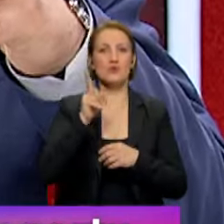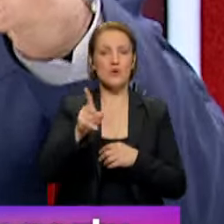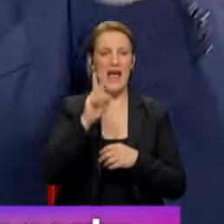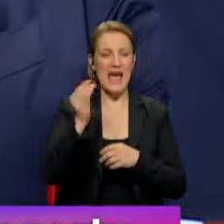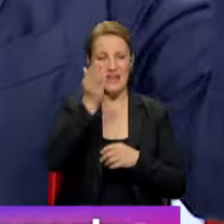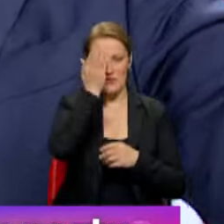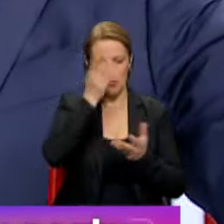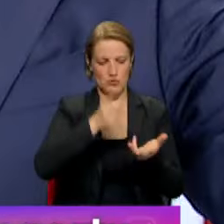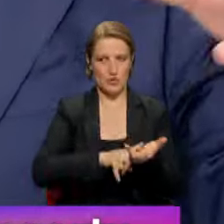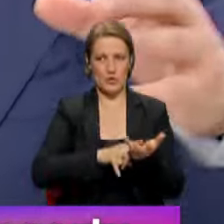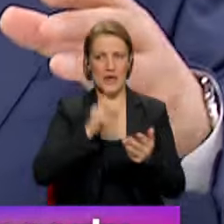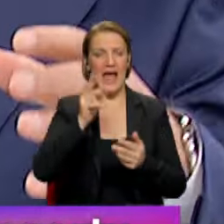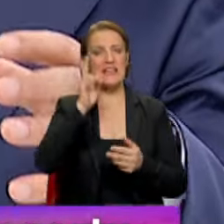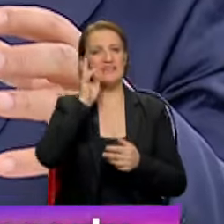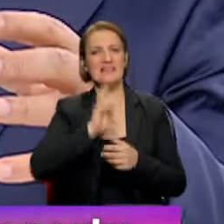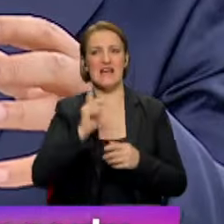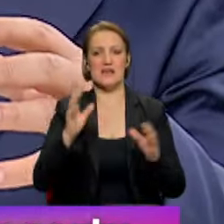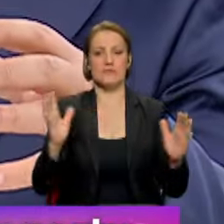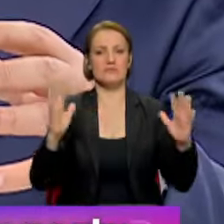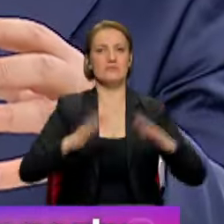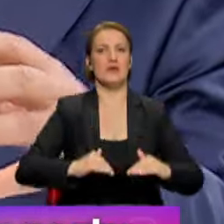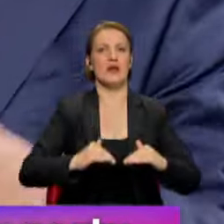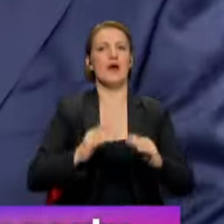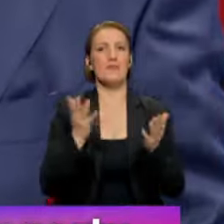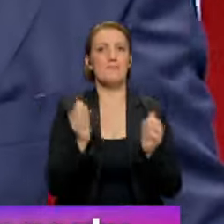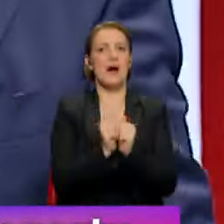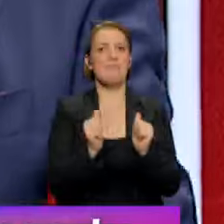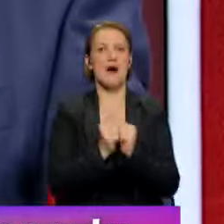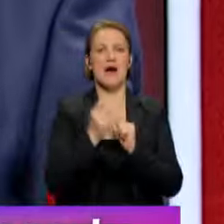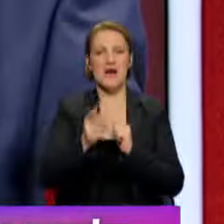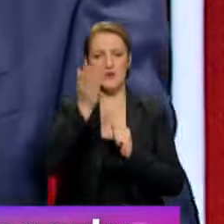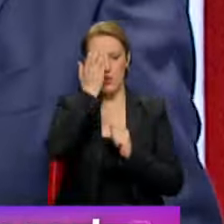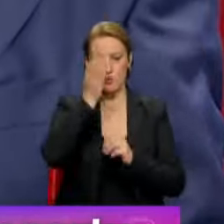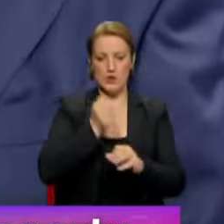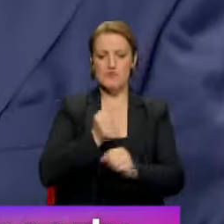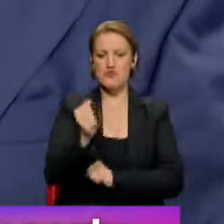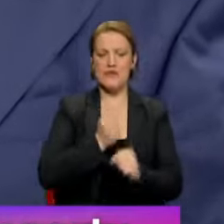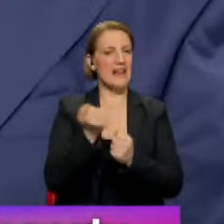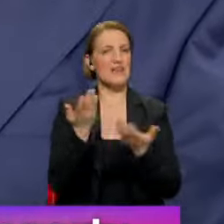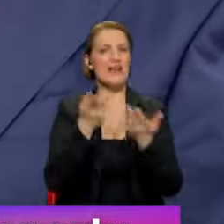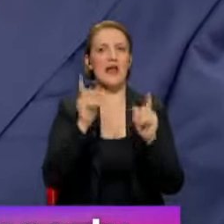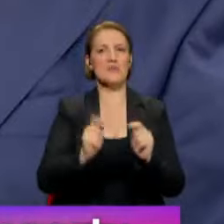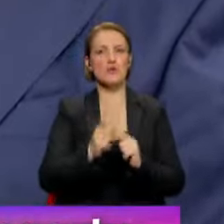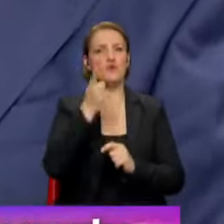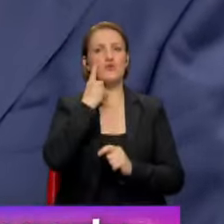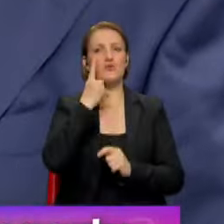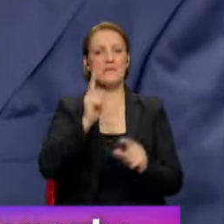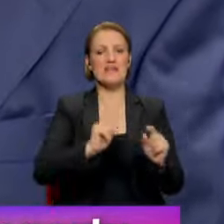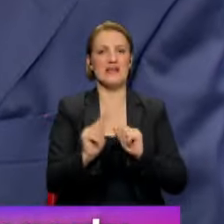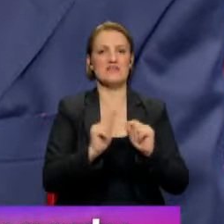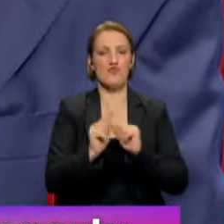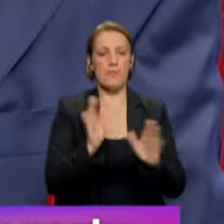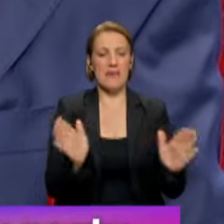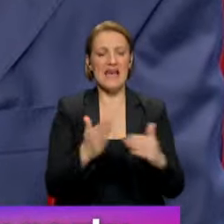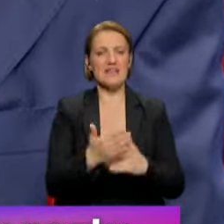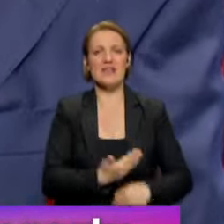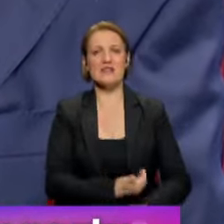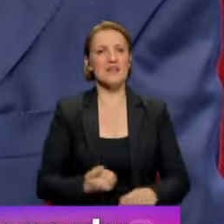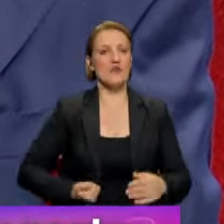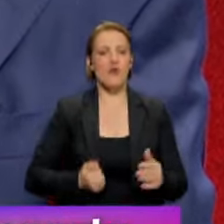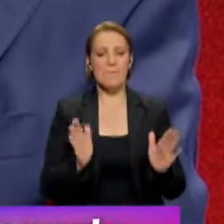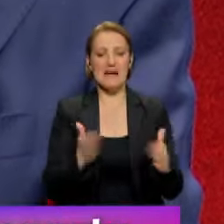yoksul en zengin bir arada orada yoksullukla mücadeleyi nasıl yürütüyorsunuz hükm bir t paketi açıkladı